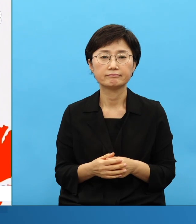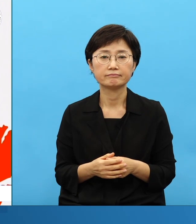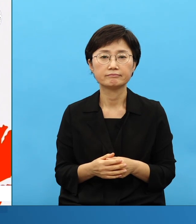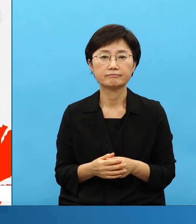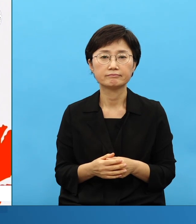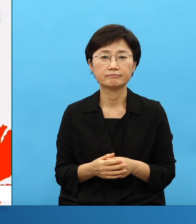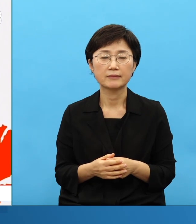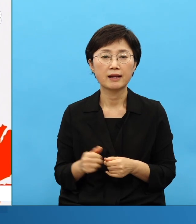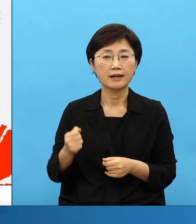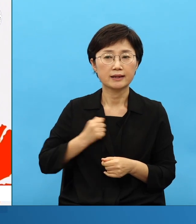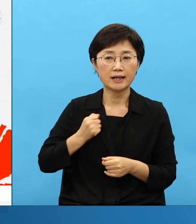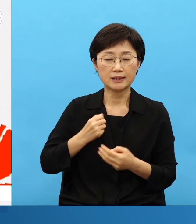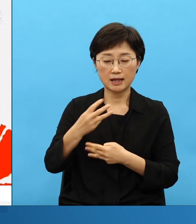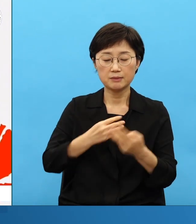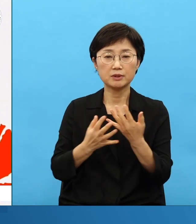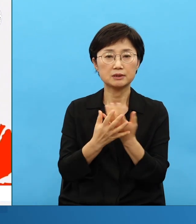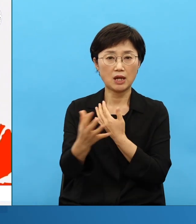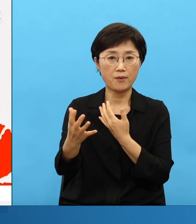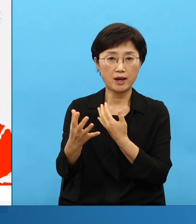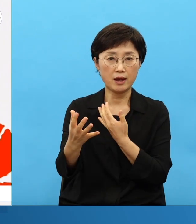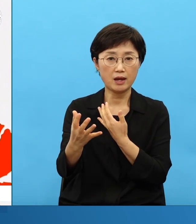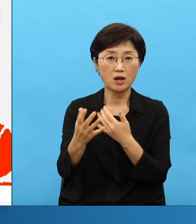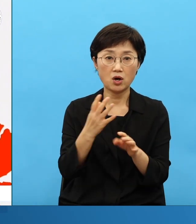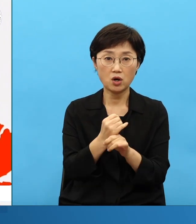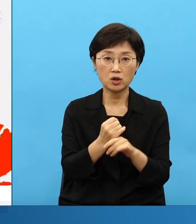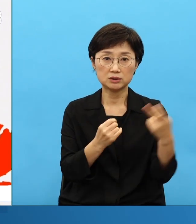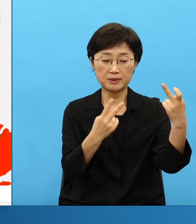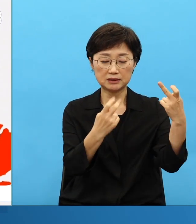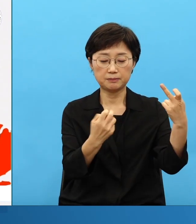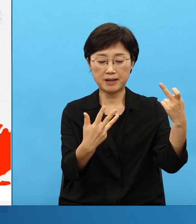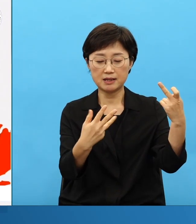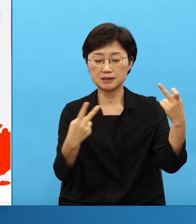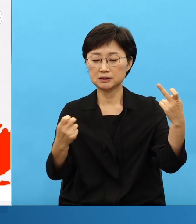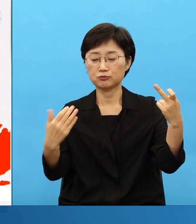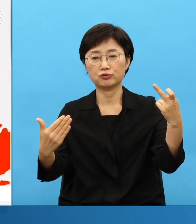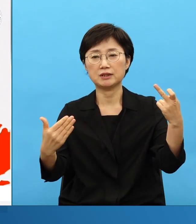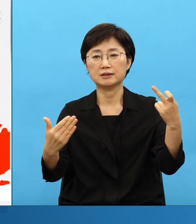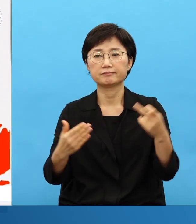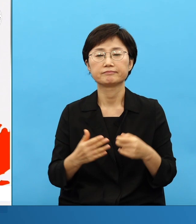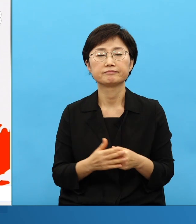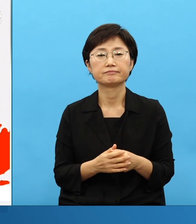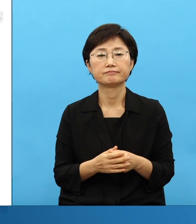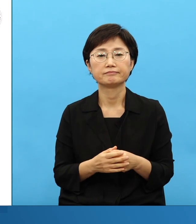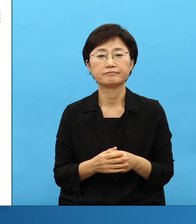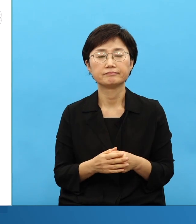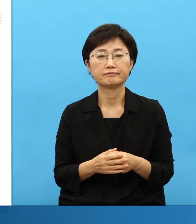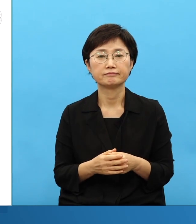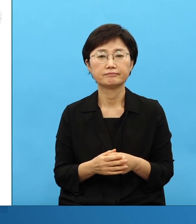2022 캐나다 랩넌트 대회가 한국 시간으로 28일부터 이틀간 열립니다.